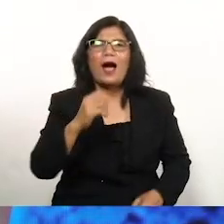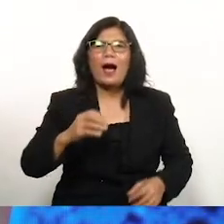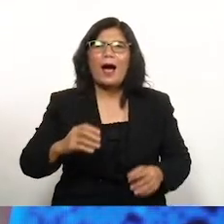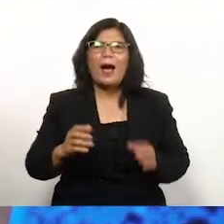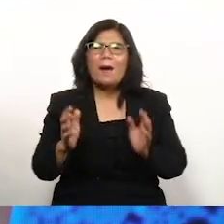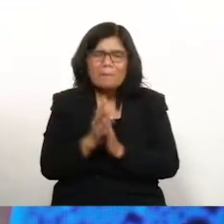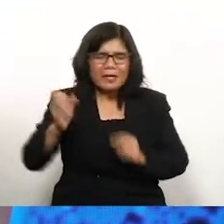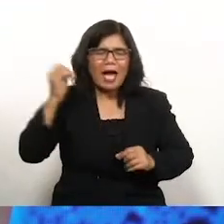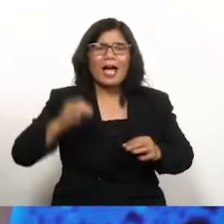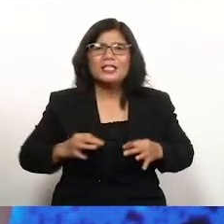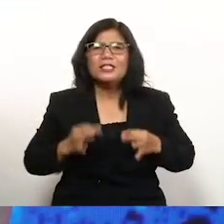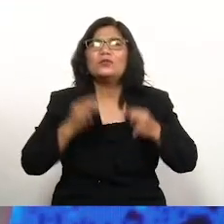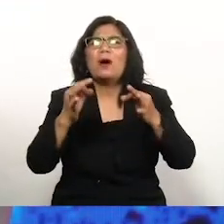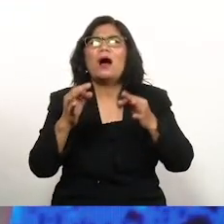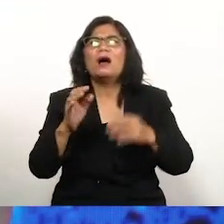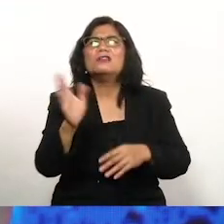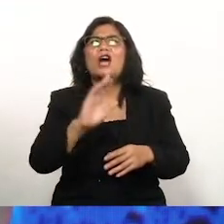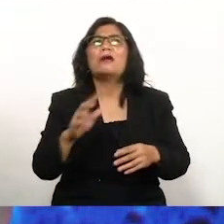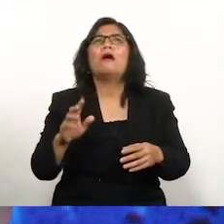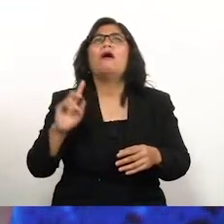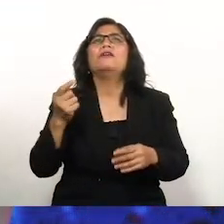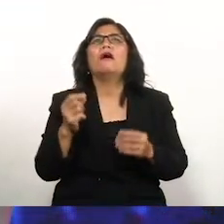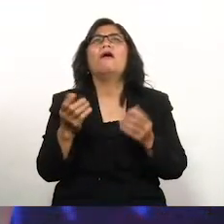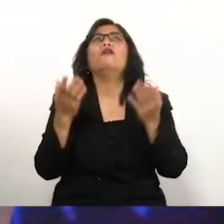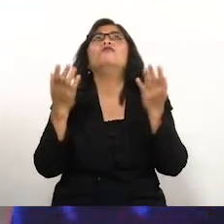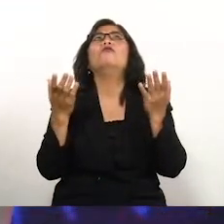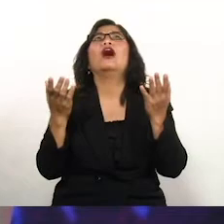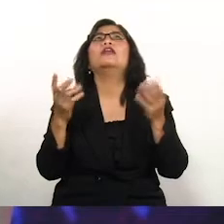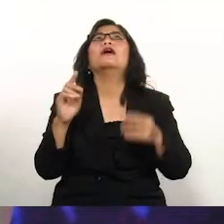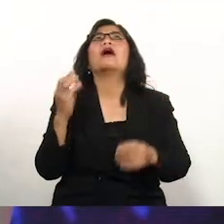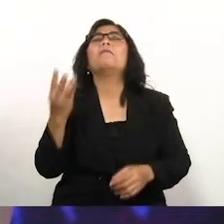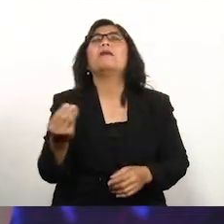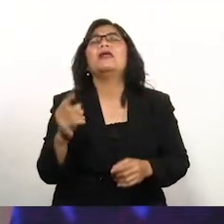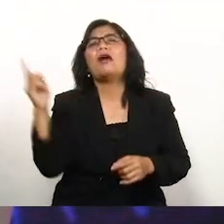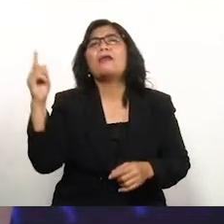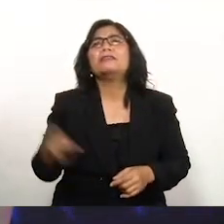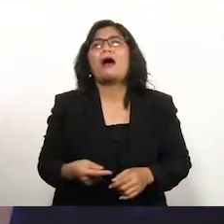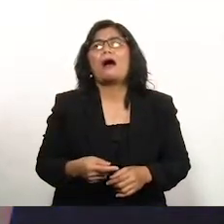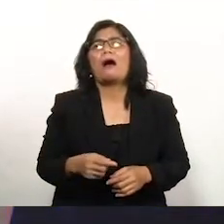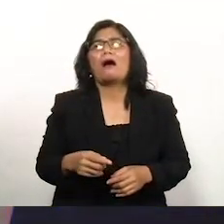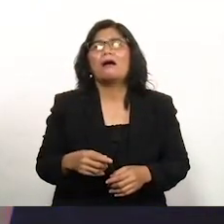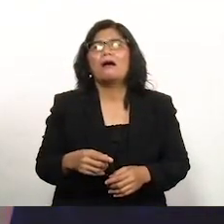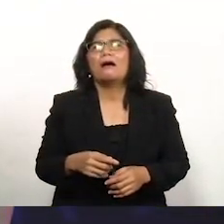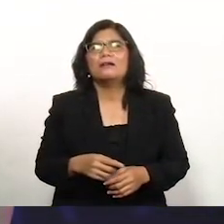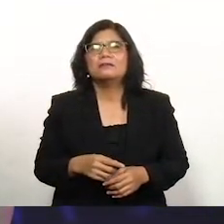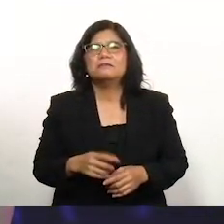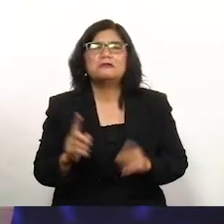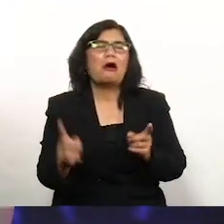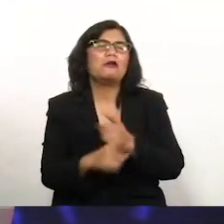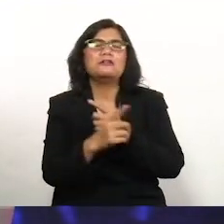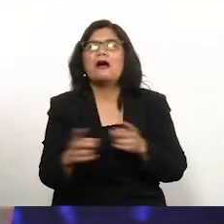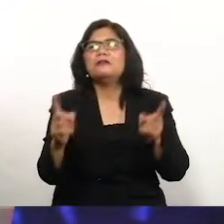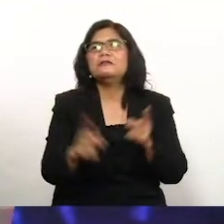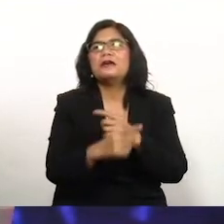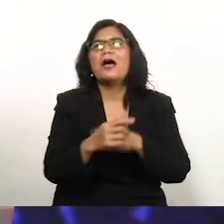Hai larangan cuman angkat tangan berdoa Tuhan Kapan kau datang kapan kau datang Hai tinggal menyanyi